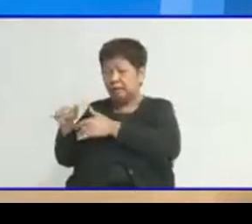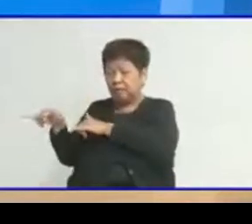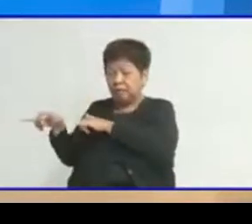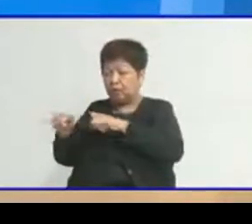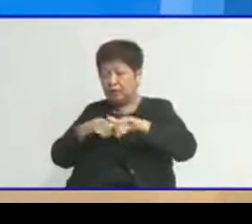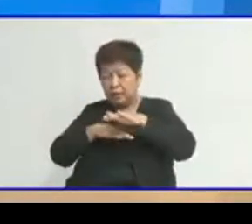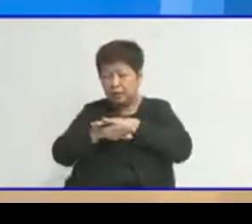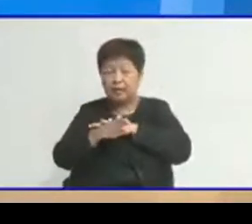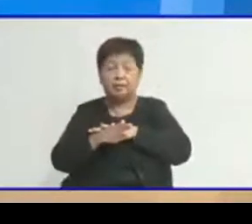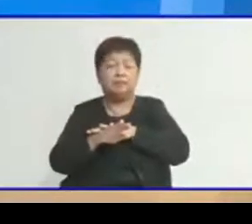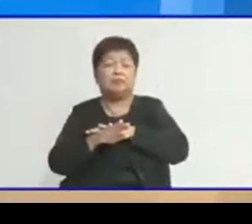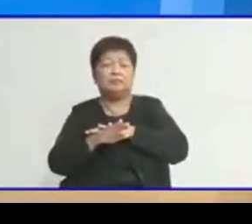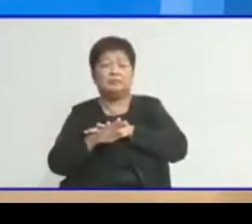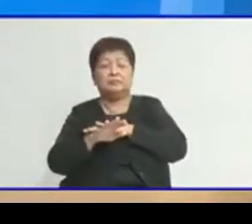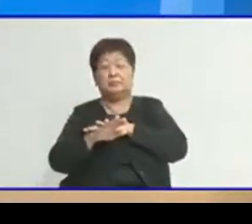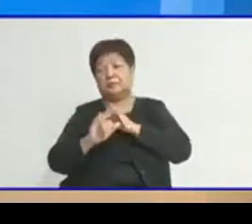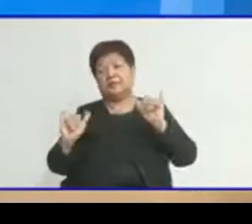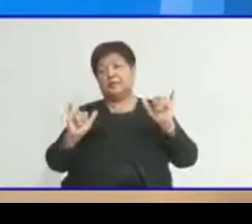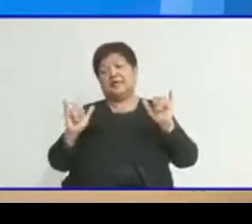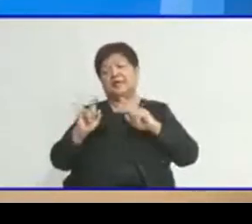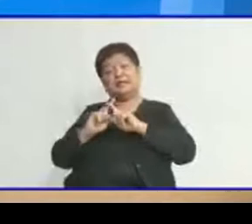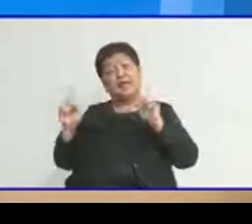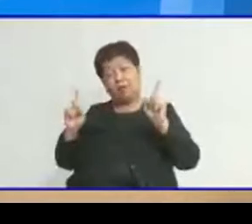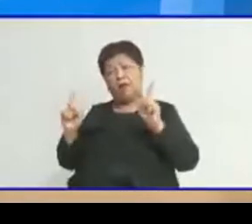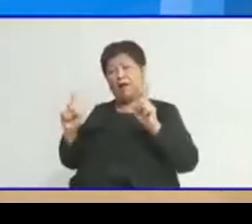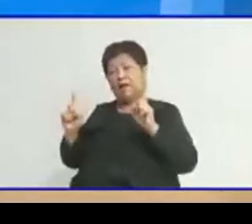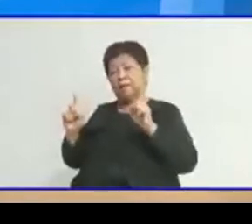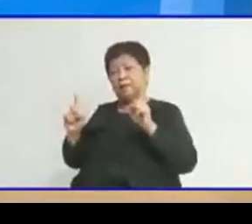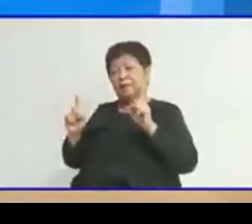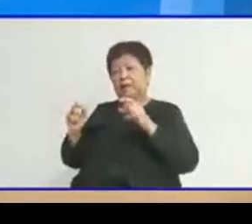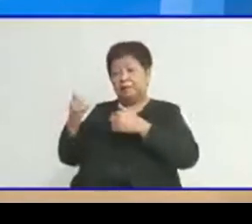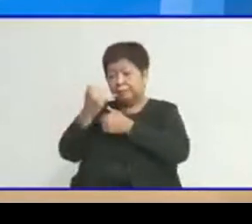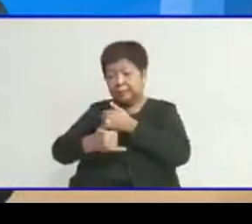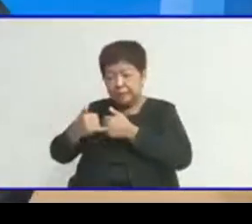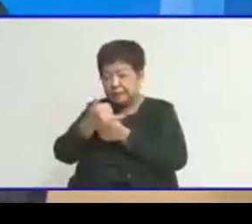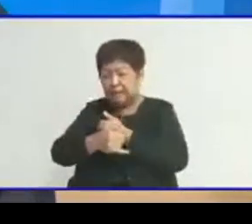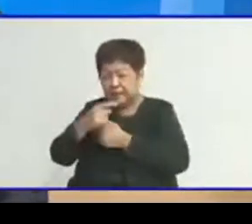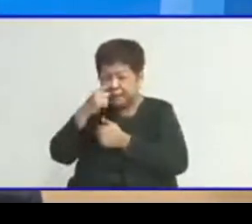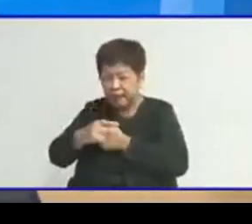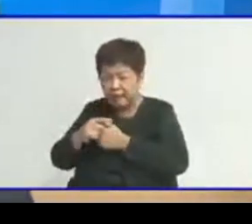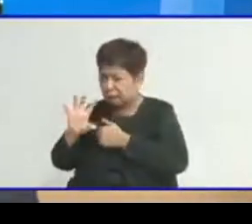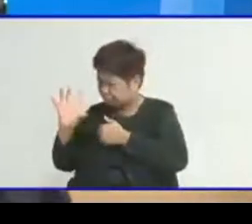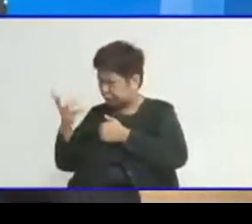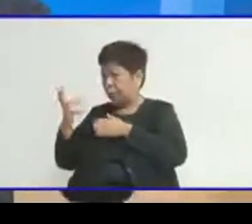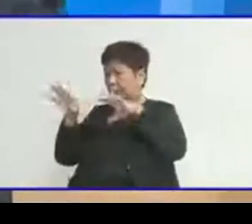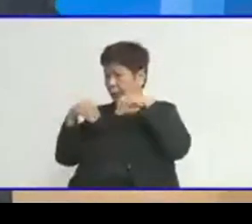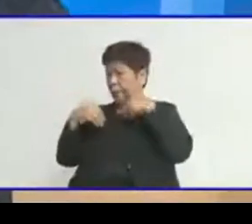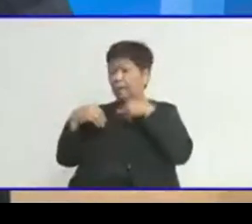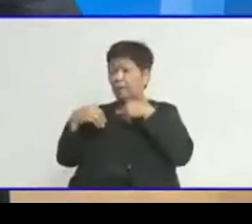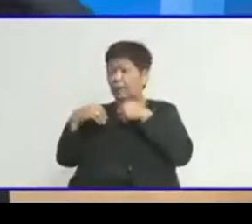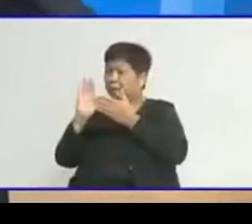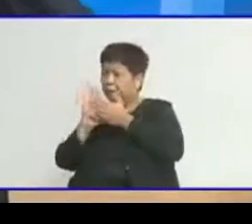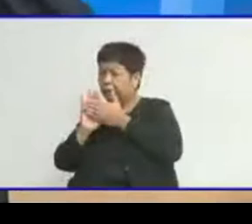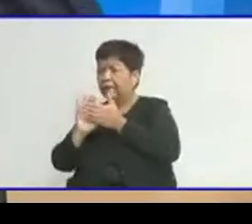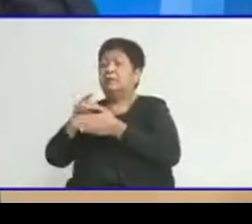ไทยเนี่ยเป็นหนึ่งในประเทศที่เป็นสมาชิก Executive Committee ของ UNHCR นะครับตั้งแต่ปี 1977 แม้ว่าตัวเองจะไม่ได้เป็นภาคี